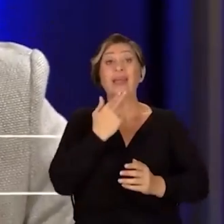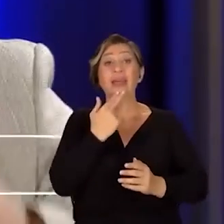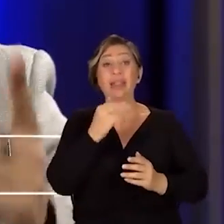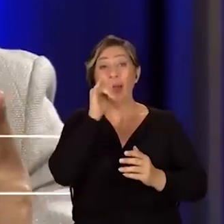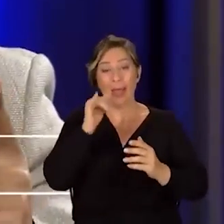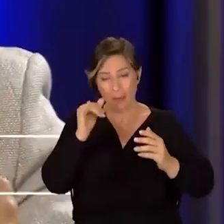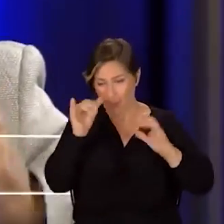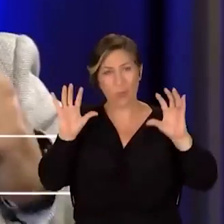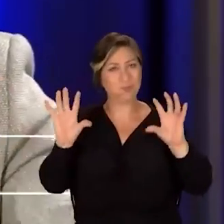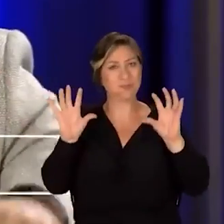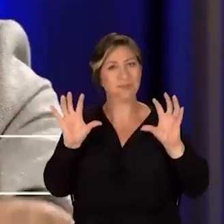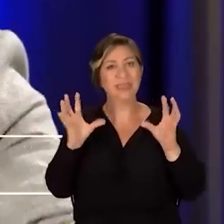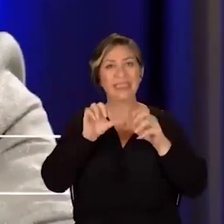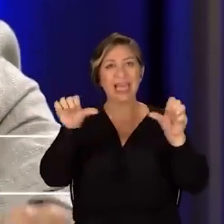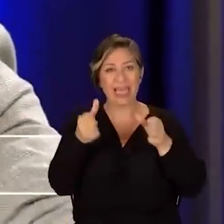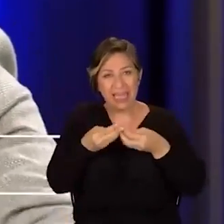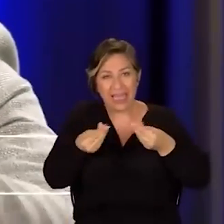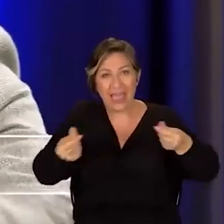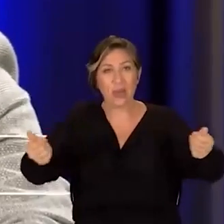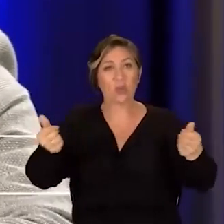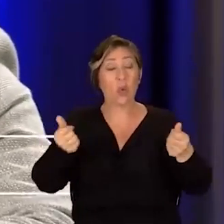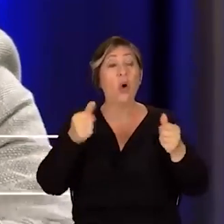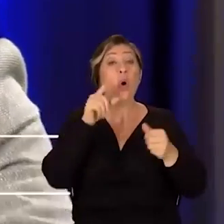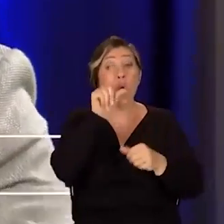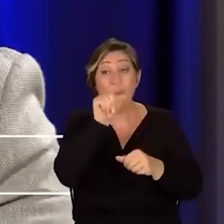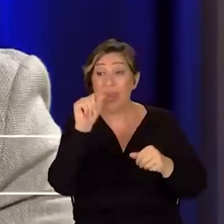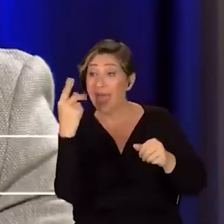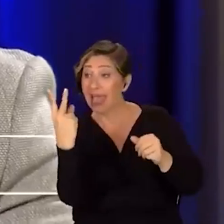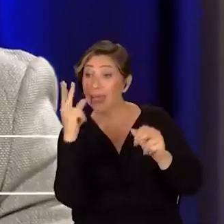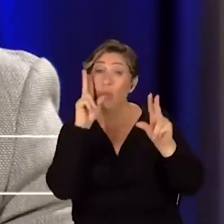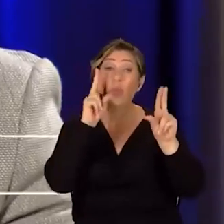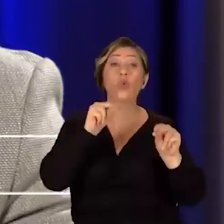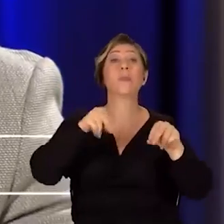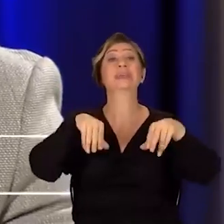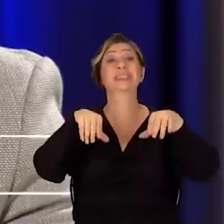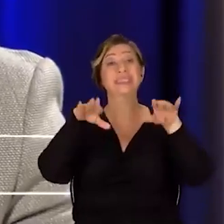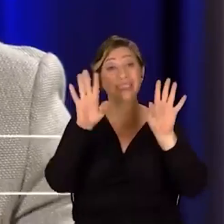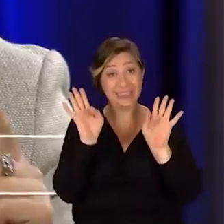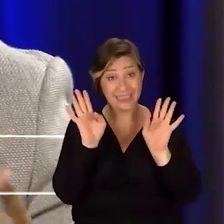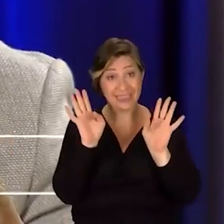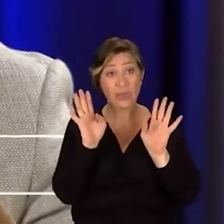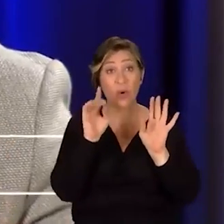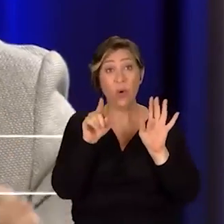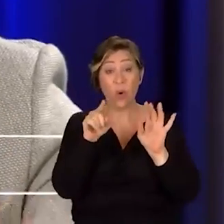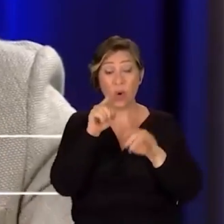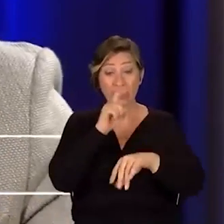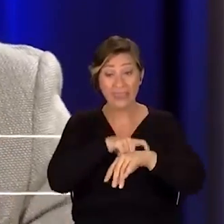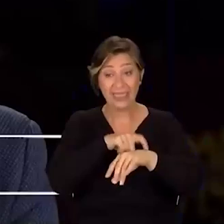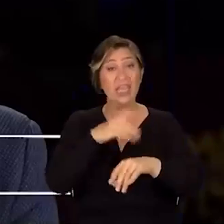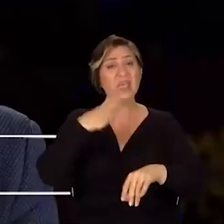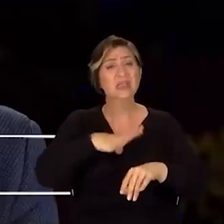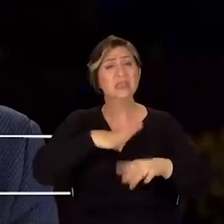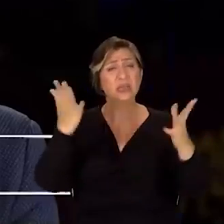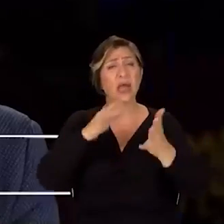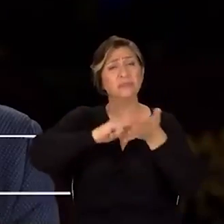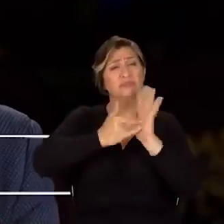yakıyor. Dolayısıyla siz eğer 11 ile 2 arasında uykuyla geçirmezseniz, o takdirde istediğiniz kadar